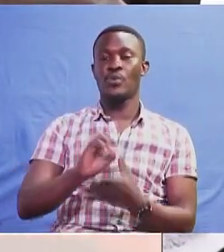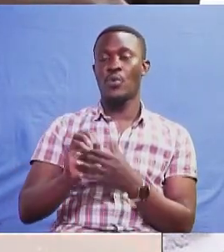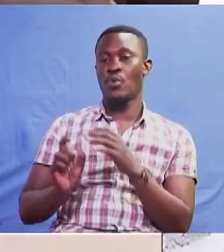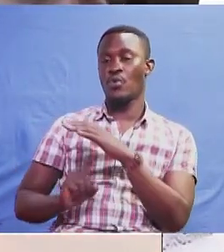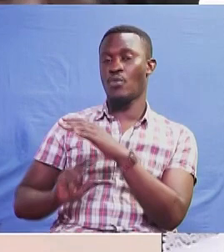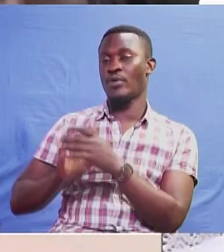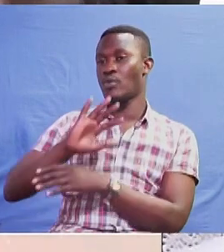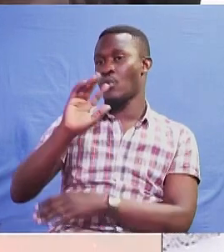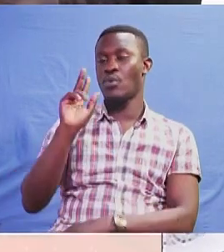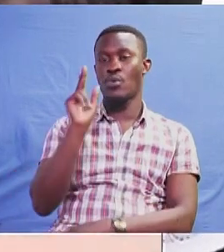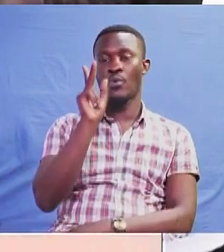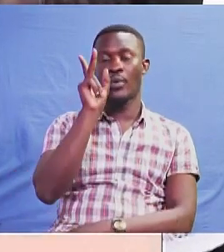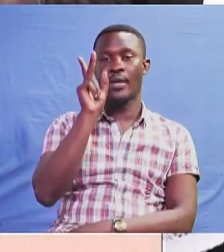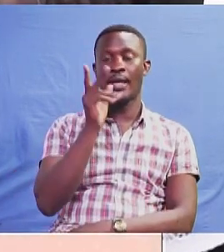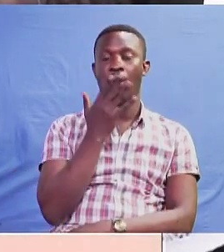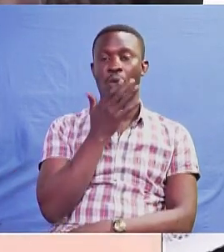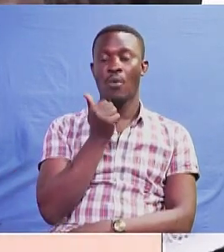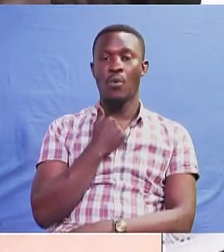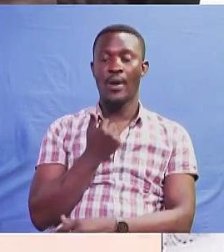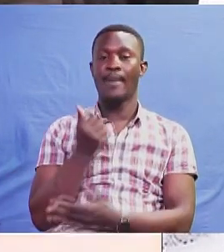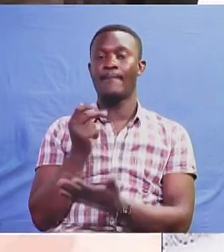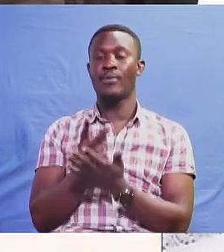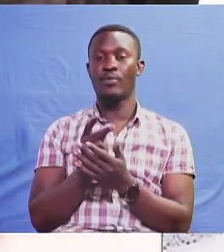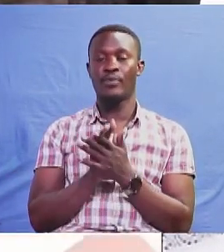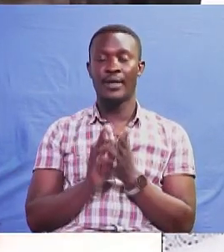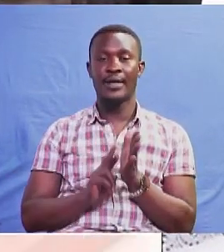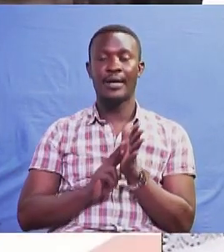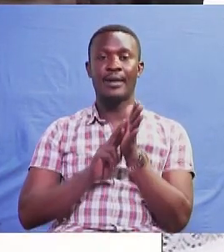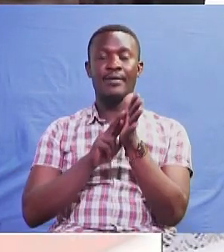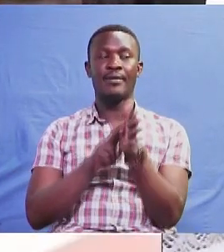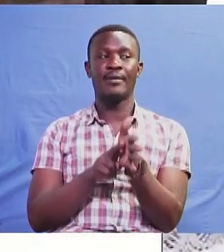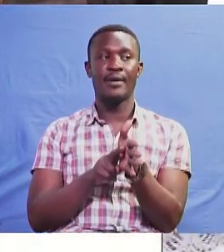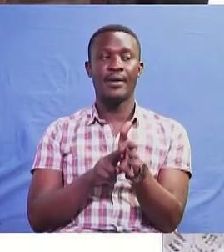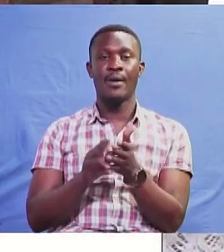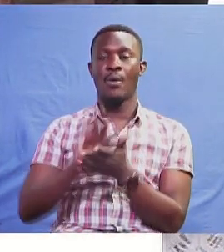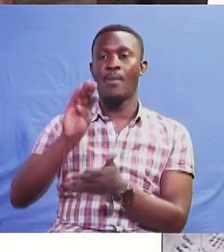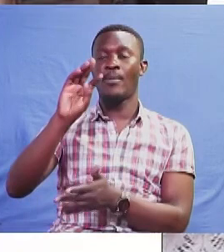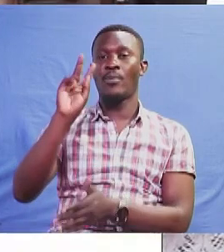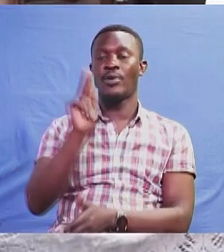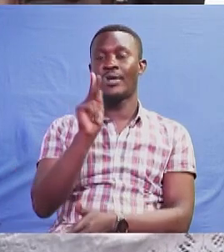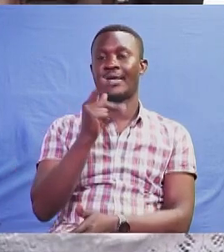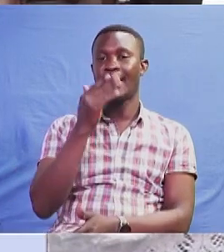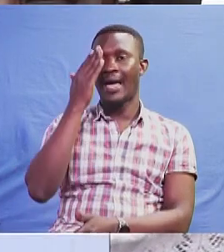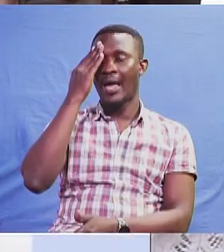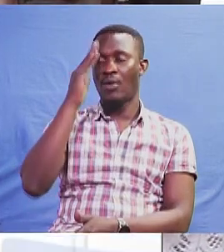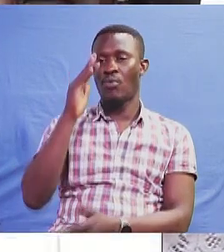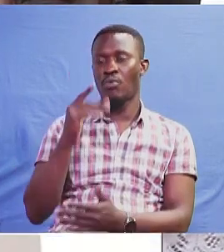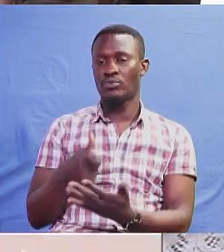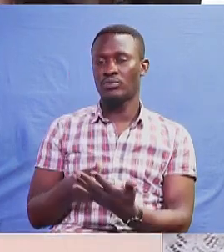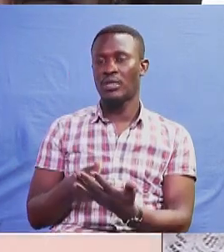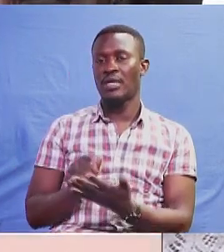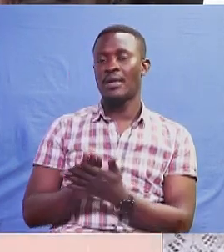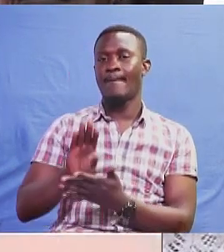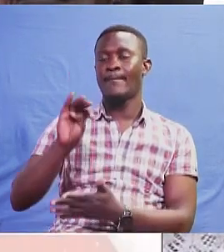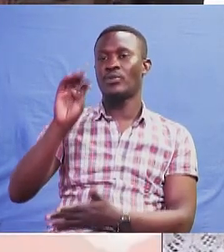Kenya mzima wanataka kumweka kama mwakilishi wa Mount Kenya, sijui ni Kenya wa Mount Kenya East ama